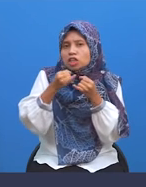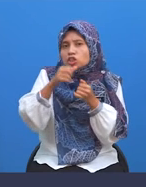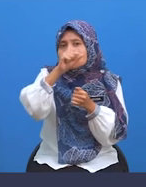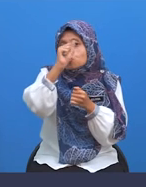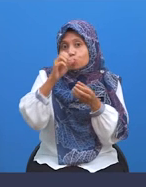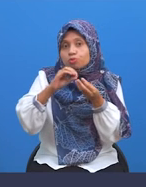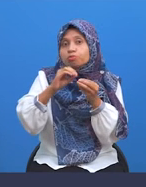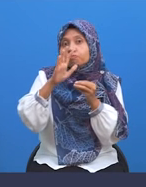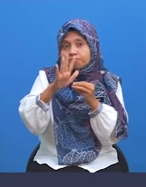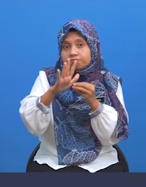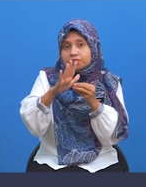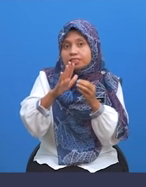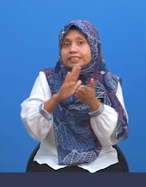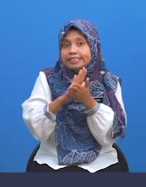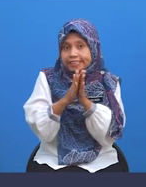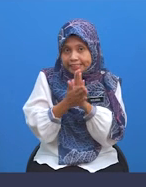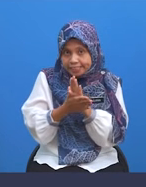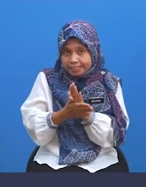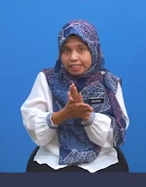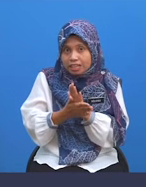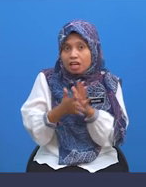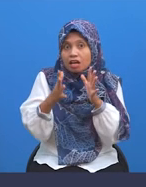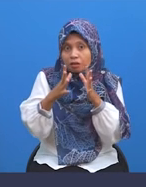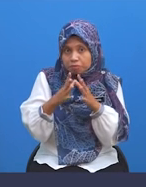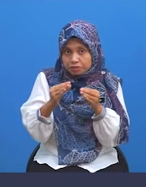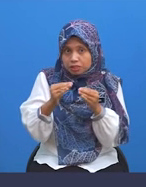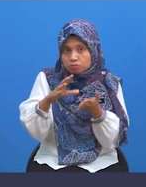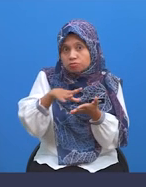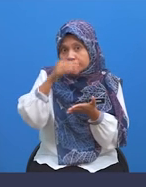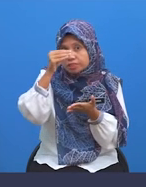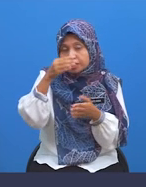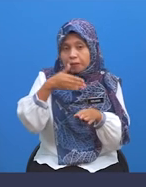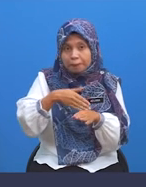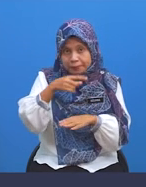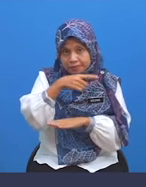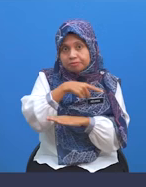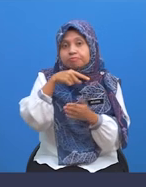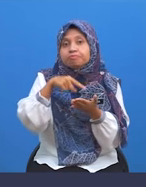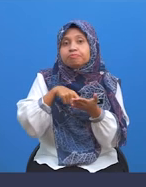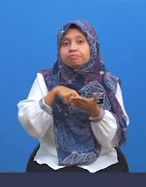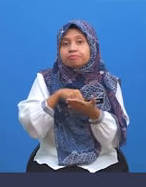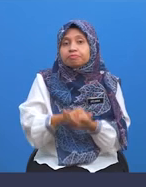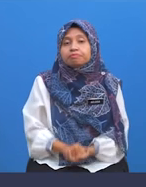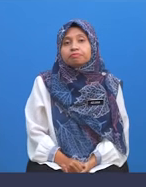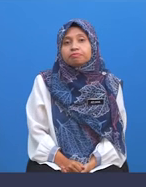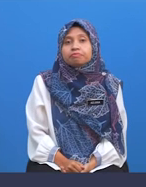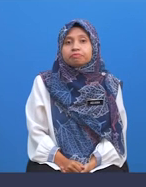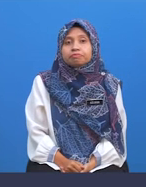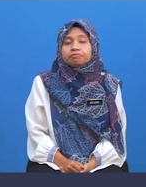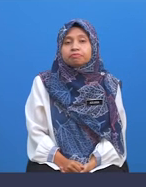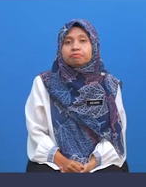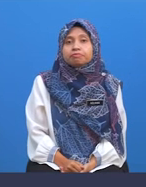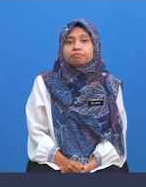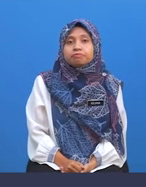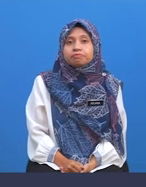Tahniah semua. Dengan berakhirnya soalan kelima, maka berakhirlah sesi pembelajaran kita pada hari